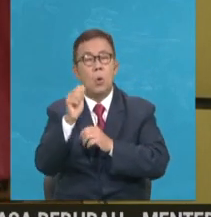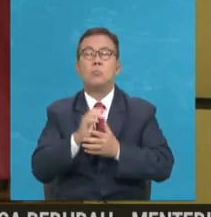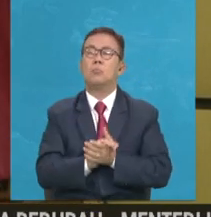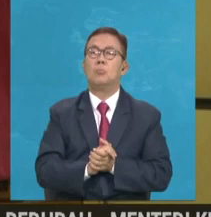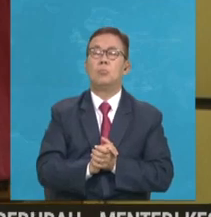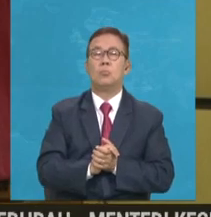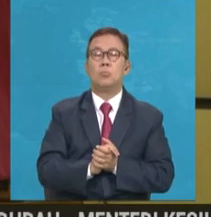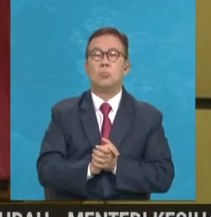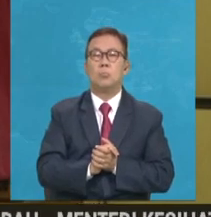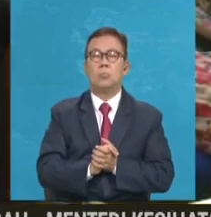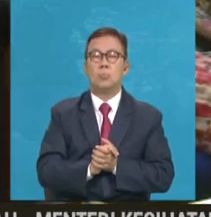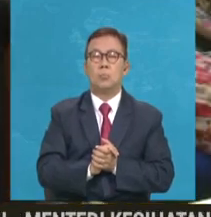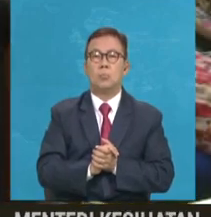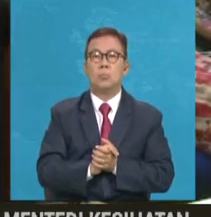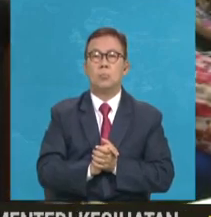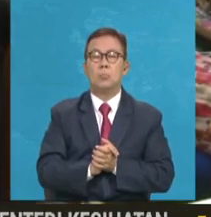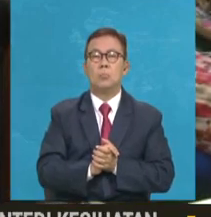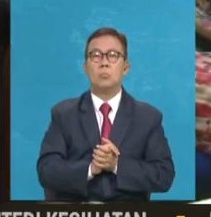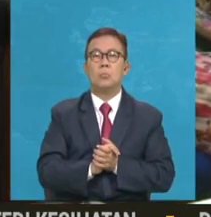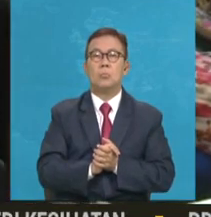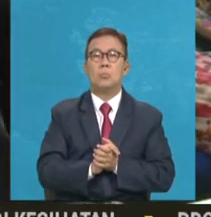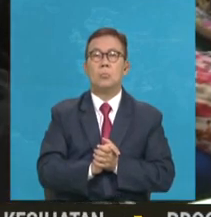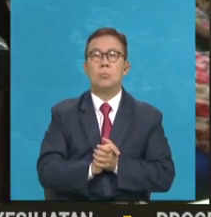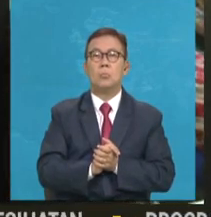melalui bahagia sastra dan majalah